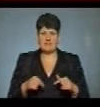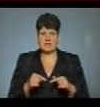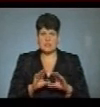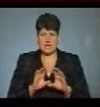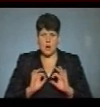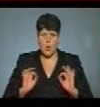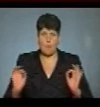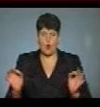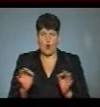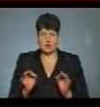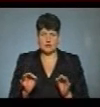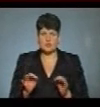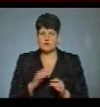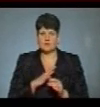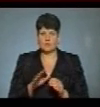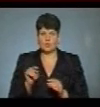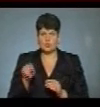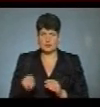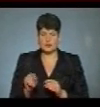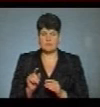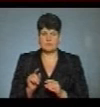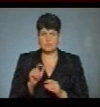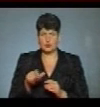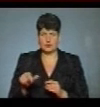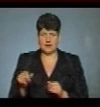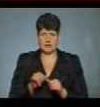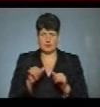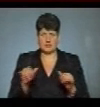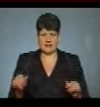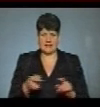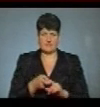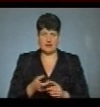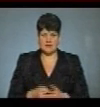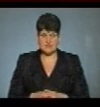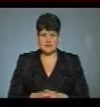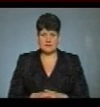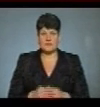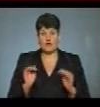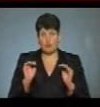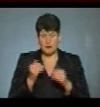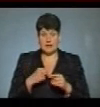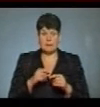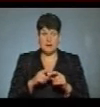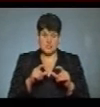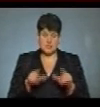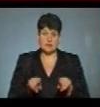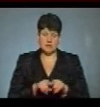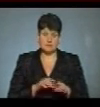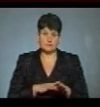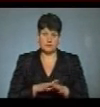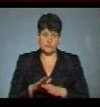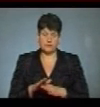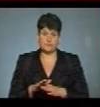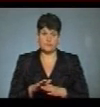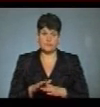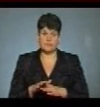обгорожені, щоб уникнути там також скупчення людей і поширення інфекції. Ну і в малих магазинах також підприємці дотримуються